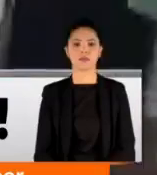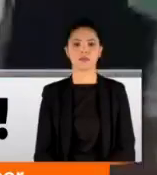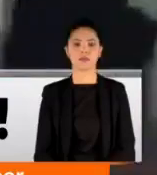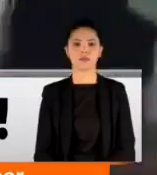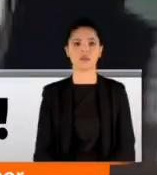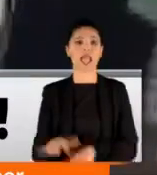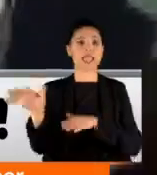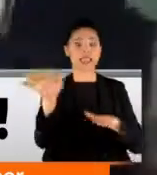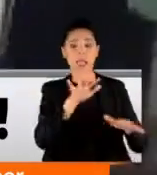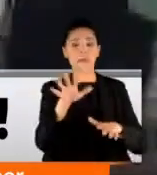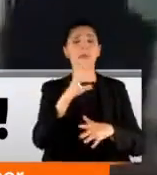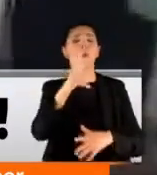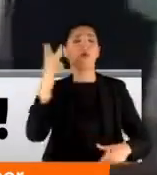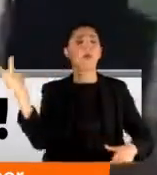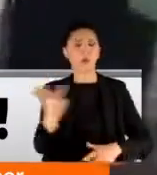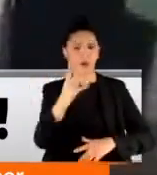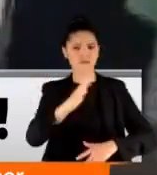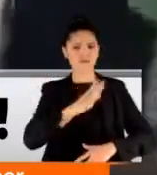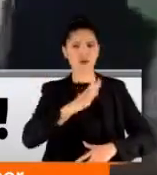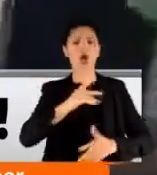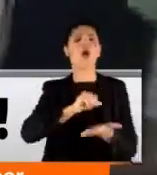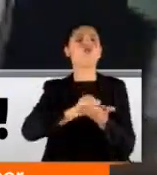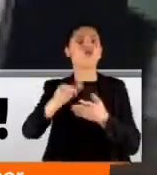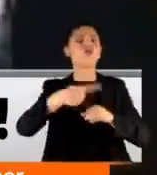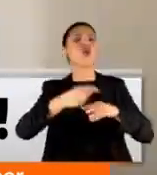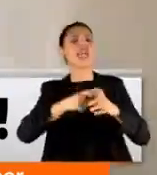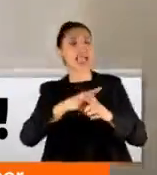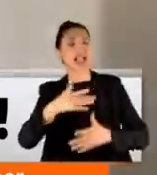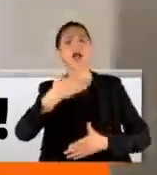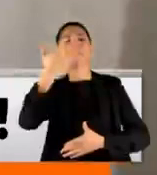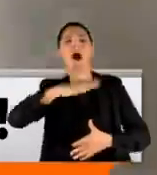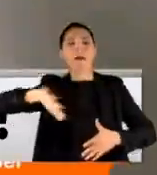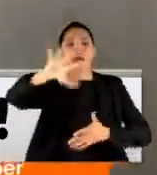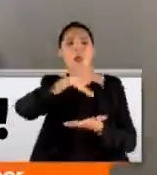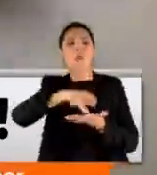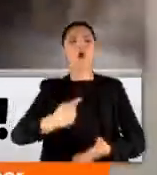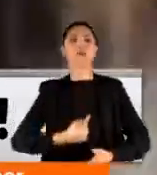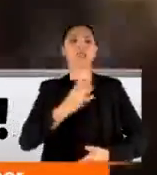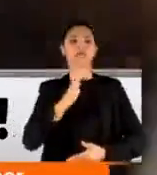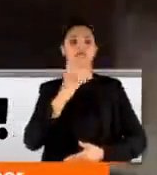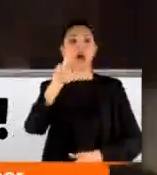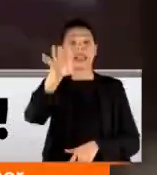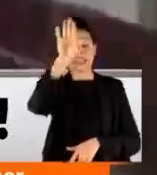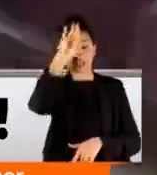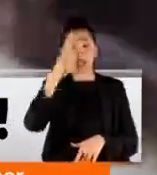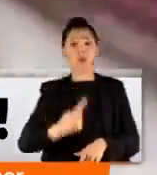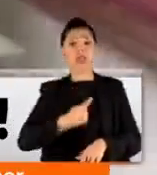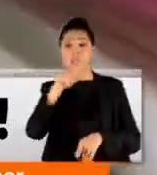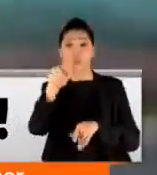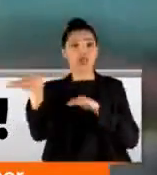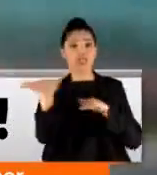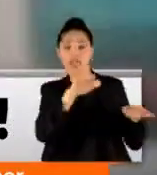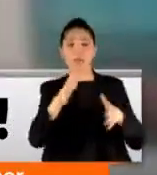Bismillahirrahmanirrahim. Sarsıntı öylesine güçlüydü ki tüm Ege, hatta Marmara sallandı. İstanbul'dan bile hissedilen